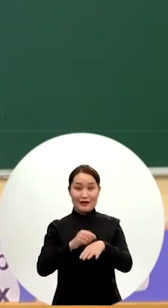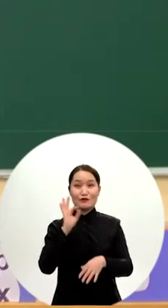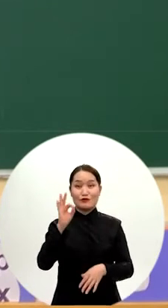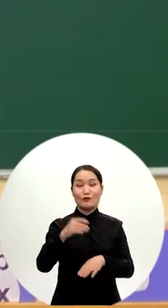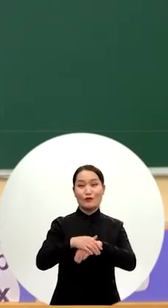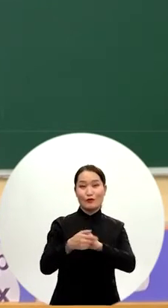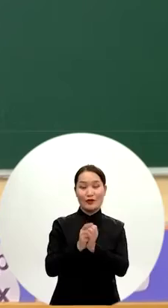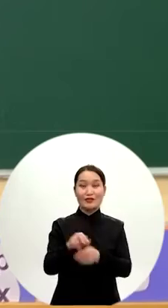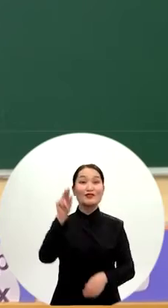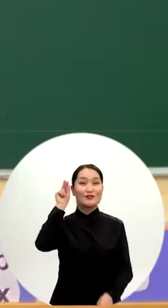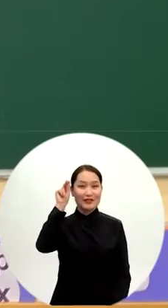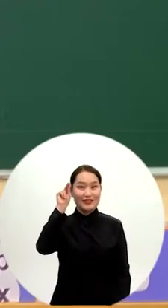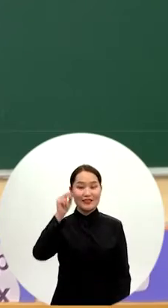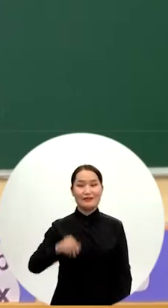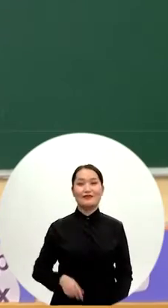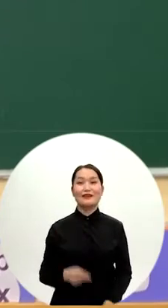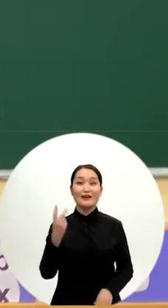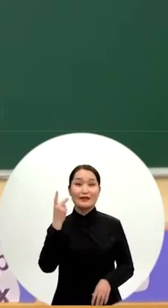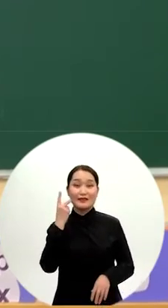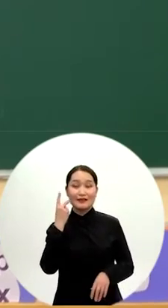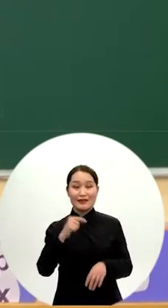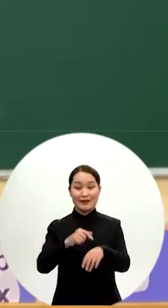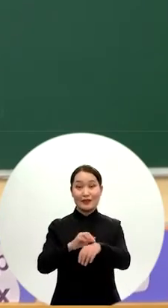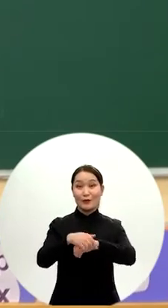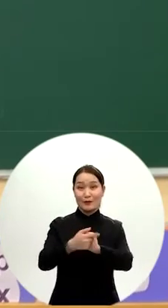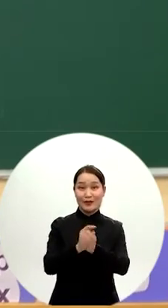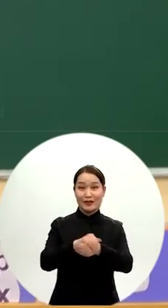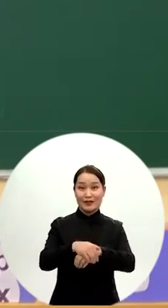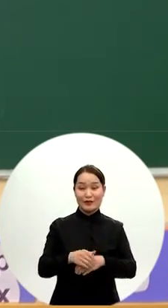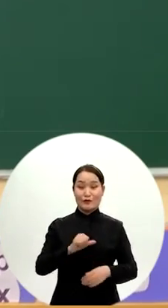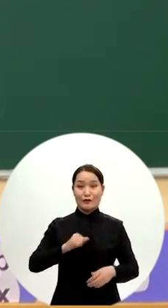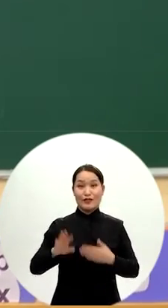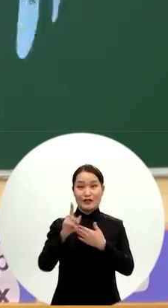зөв угаадаг болоорой. Ингээд гараа тогтмол угааж эрүүл